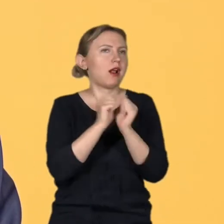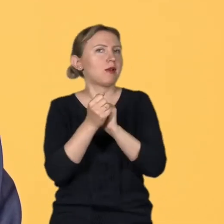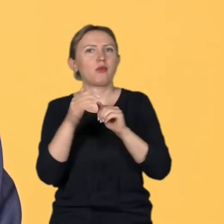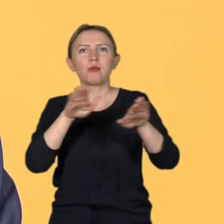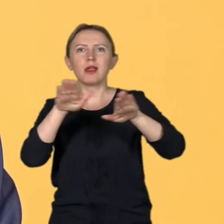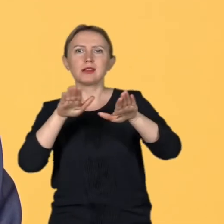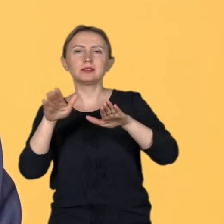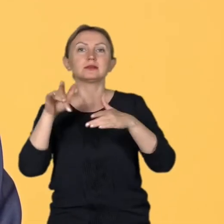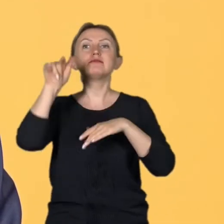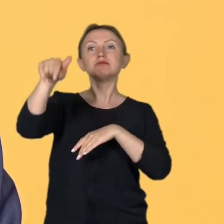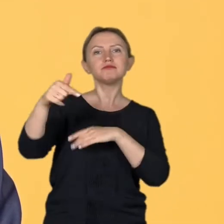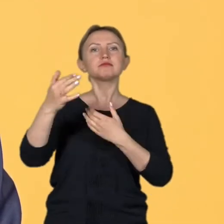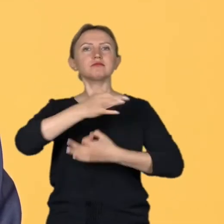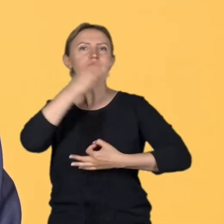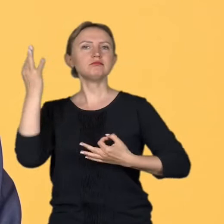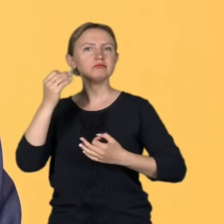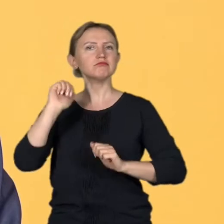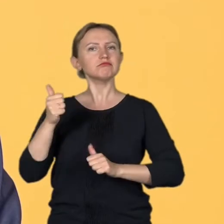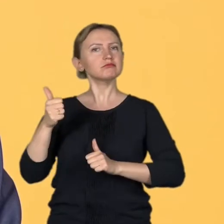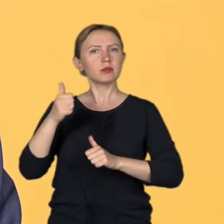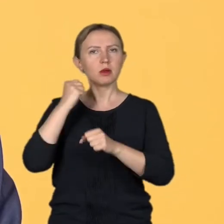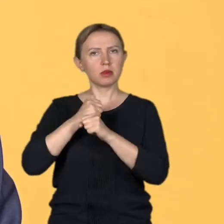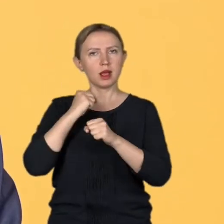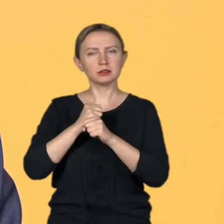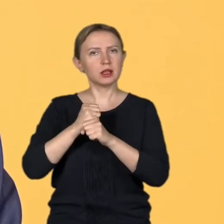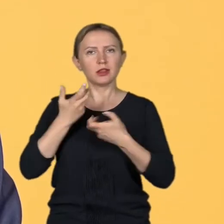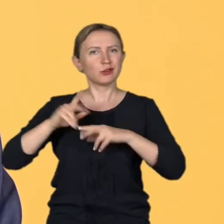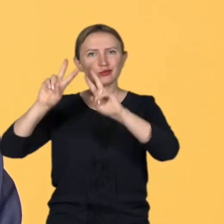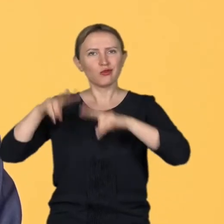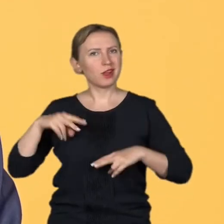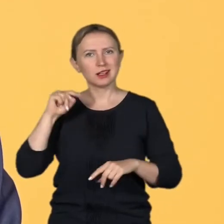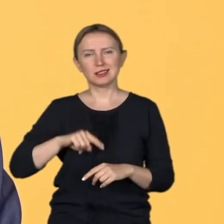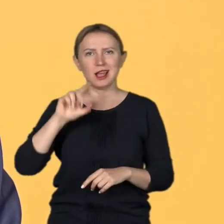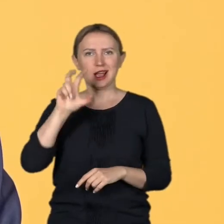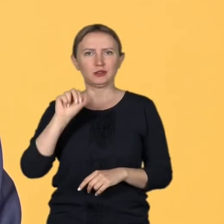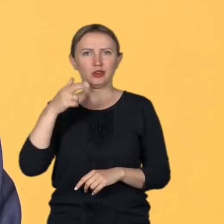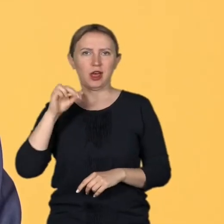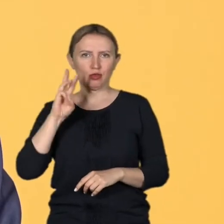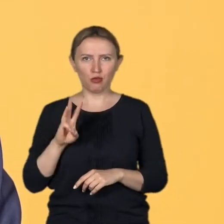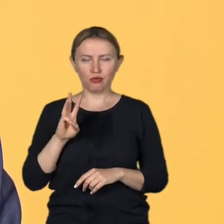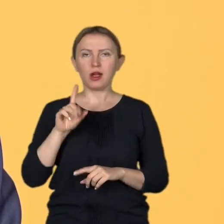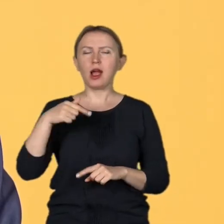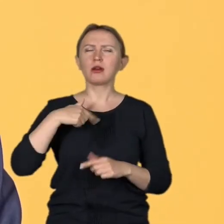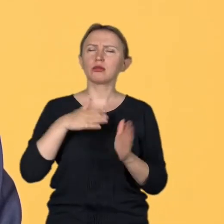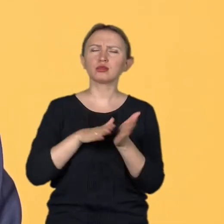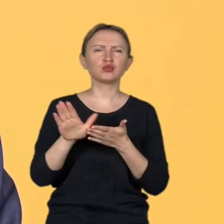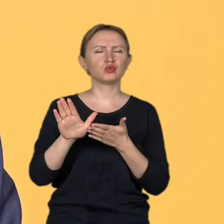miejsca, w których po prostu znajdują tą wysokiej jakości pracę i nie chcą już wracać do Chrzanowa. Ja jednak od